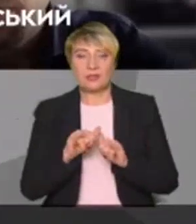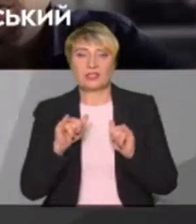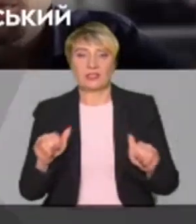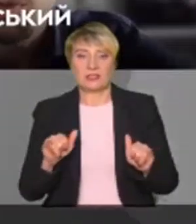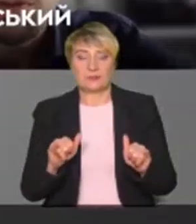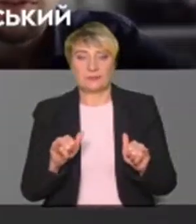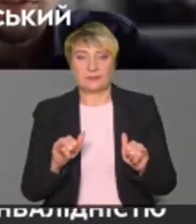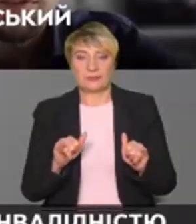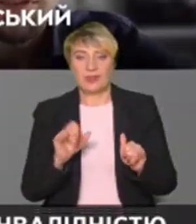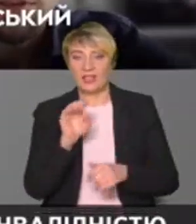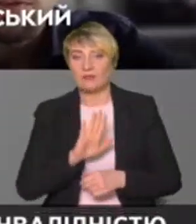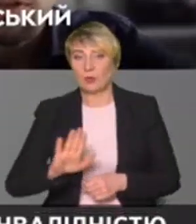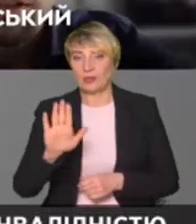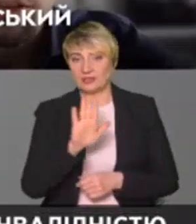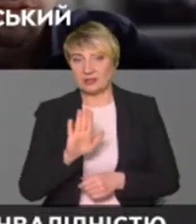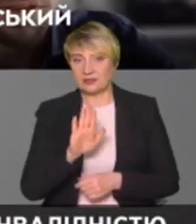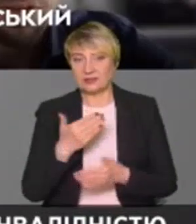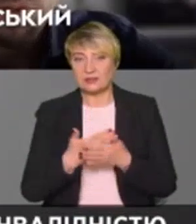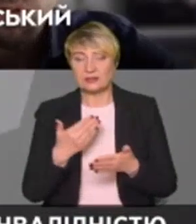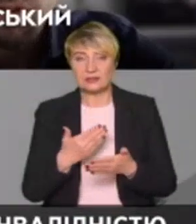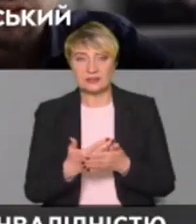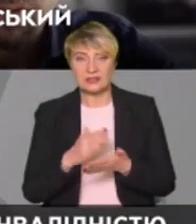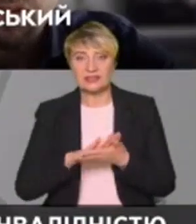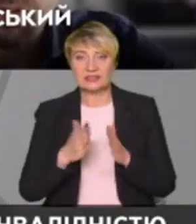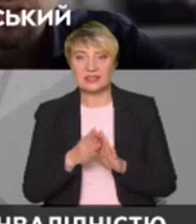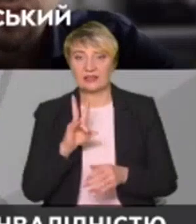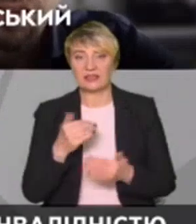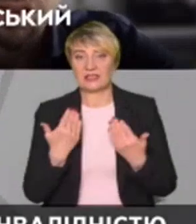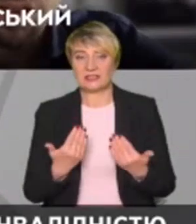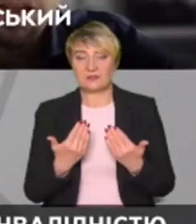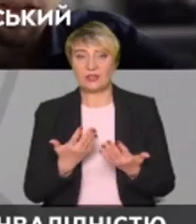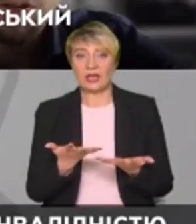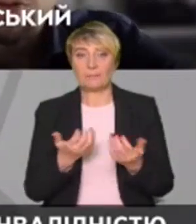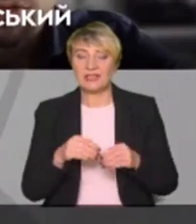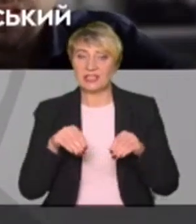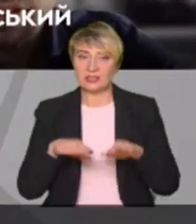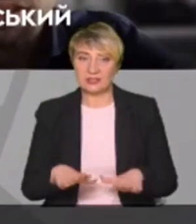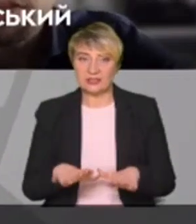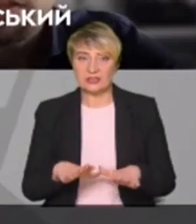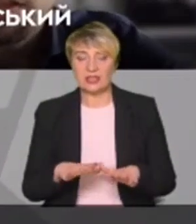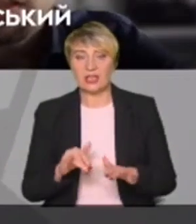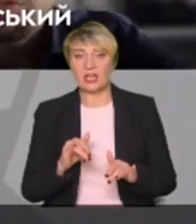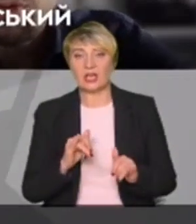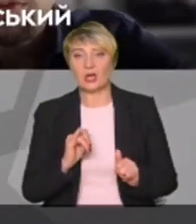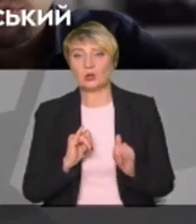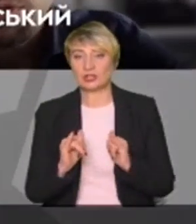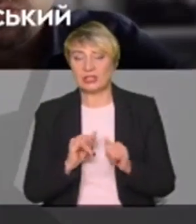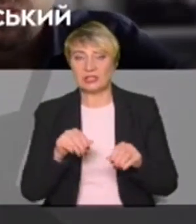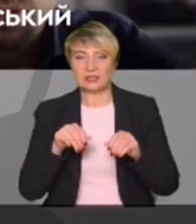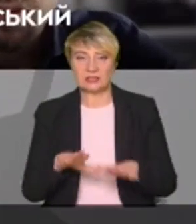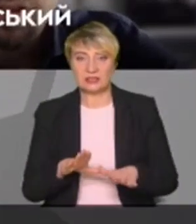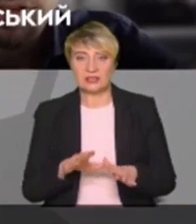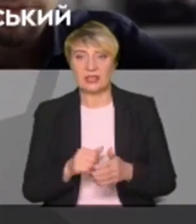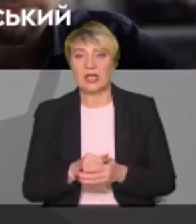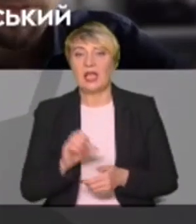в Європейському Союзі занадто архаїчна станом на сьогодні система і прийняття рішень, і консолідації рішень, і плюс в Європейському